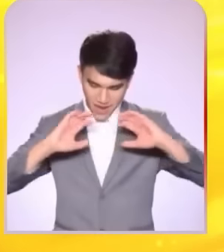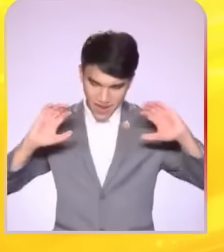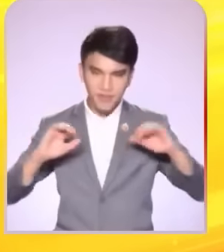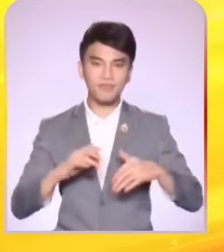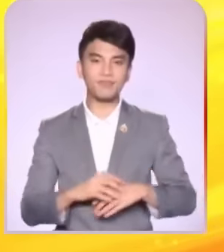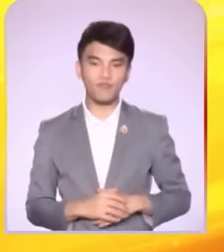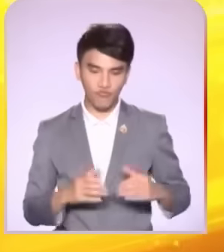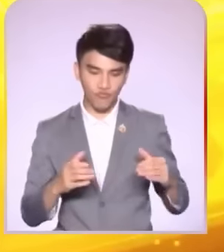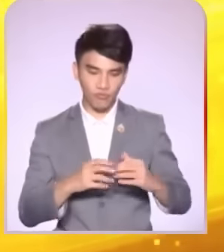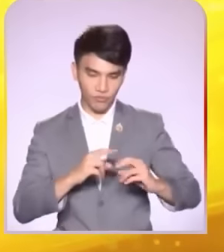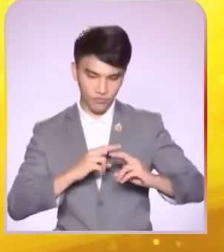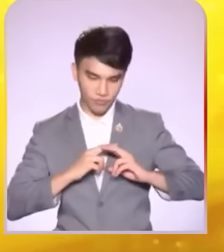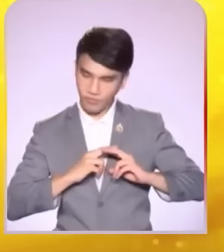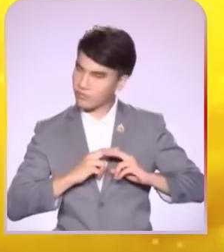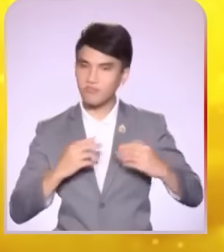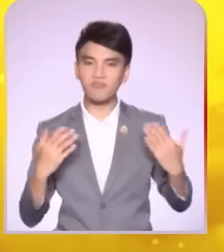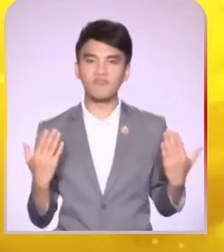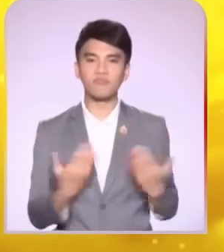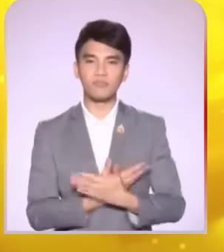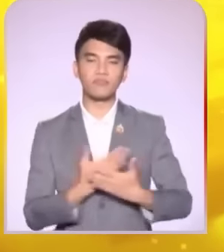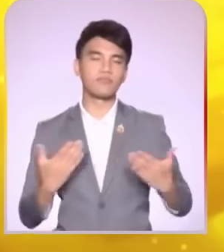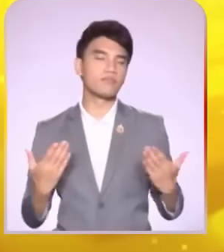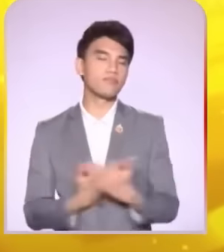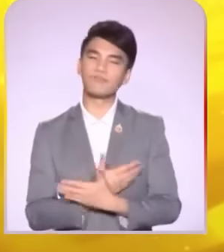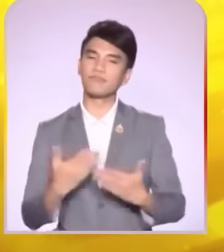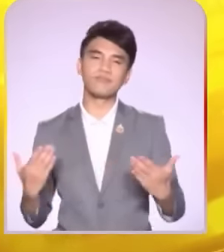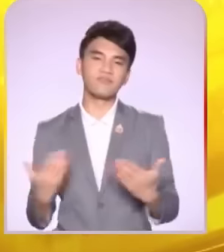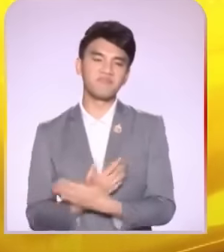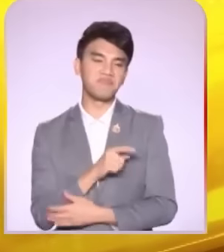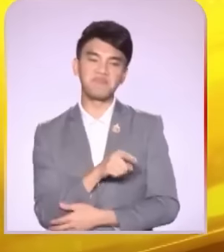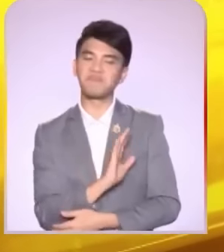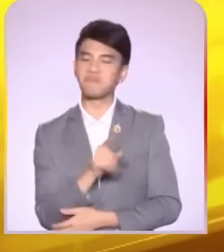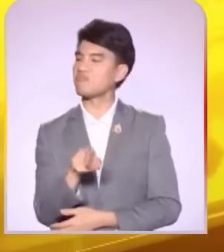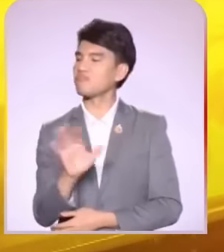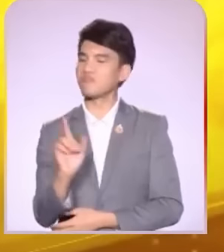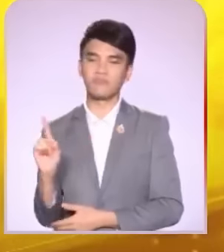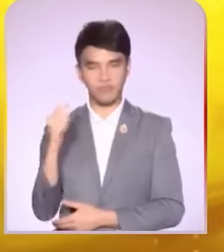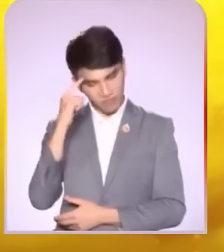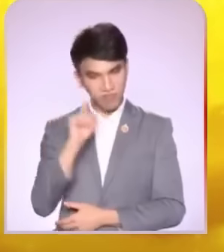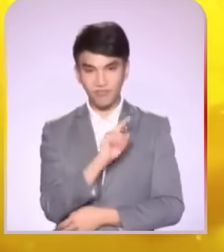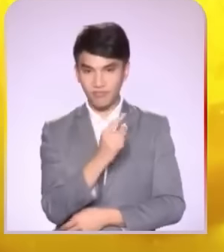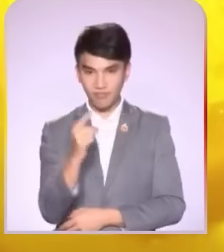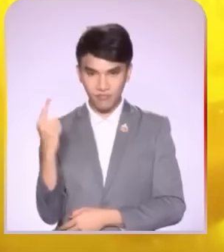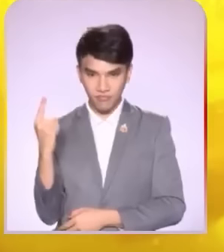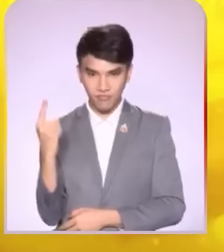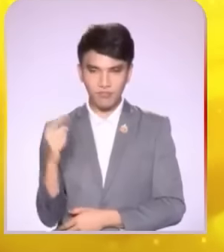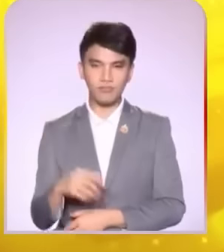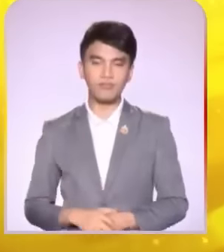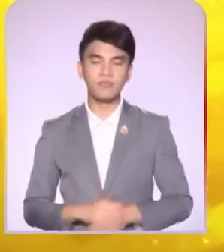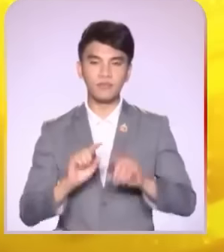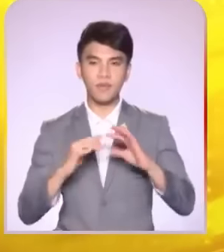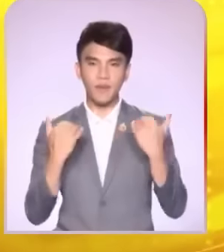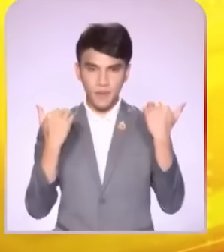ไม่ได้เป็นนึกออกไหมฮะ ขั้ วเดียวกัน คนละขั้ว จะแบบว่าโครงการนั้นเนอะไม่เอาดีกว่าเราก็คิดอะไรใหม่ๆเพื่อที่จะไม่ให้ไปซ้ำรอย